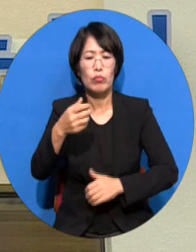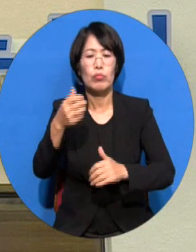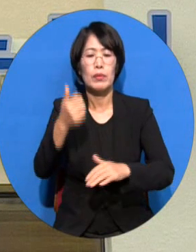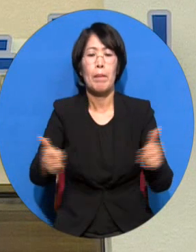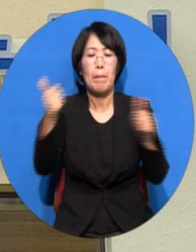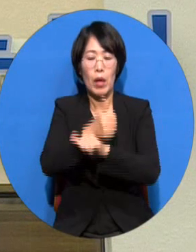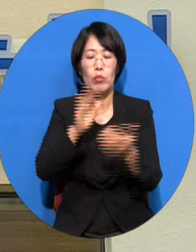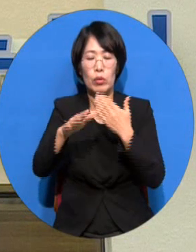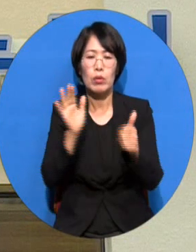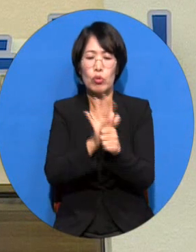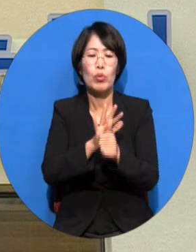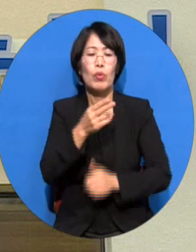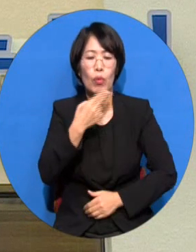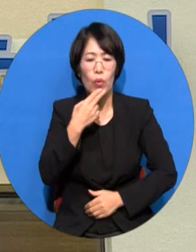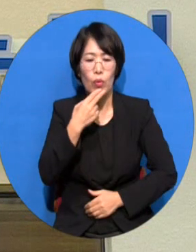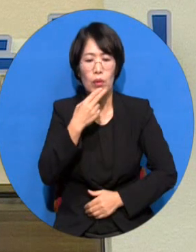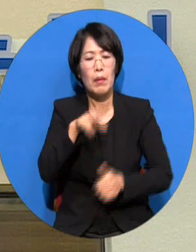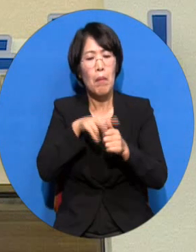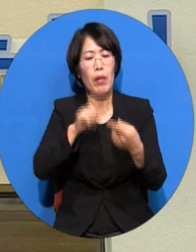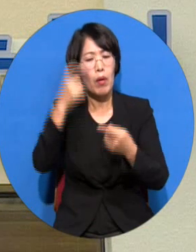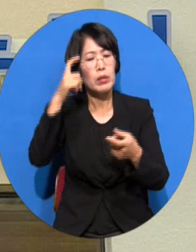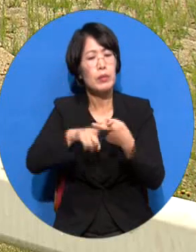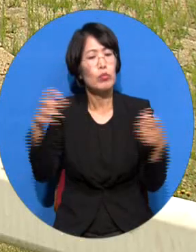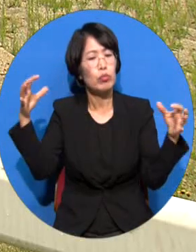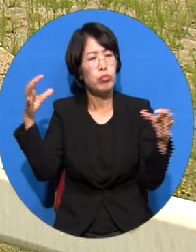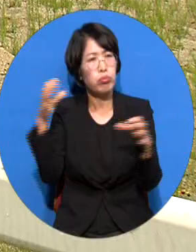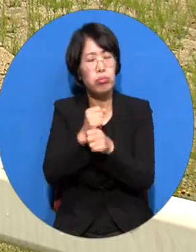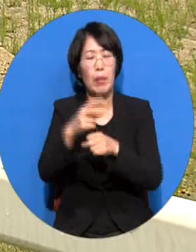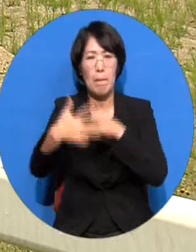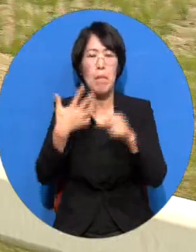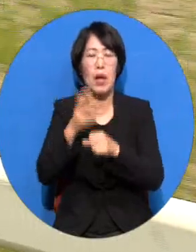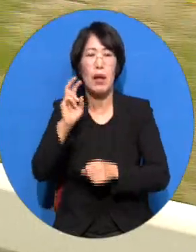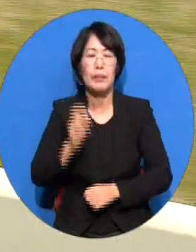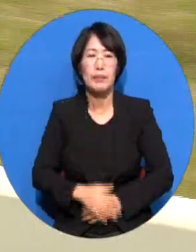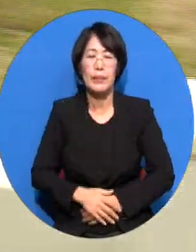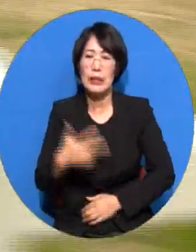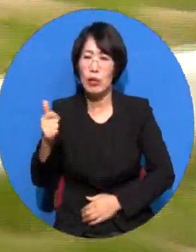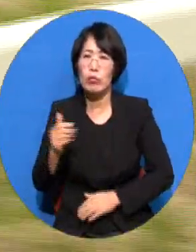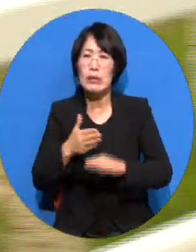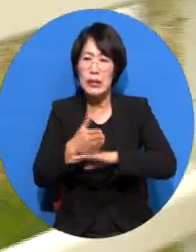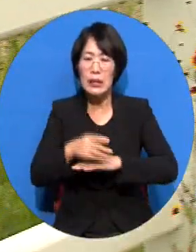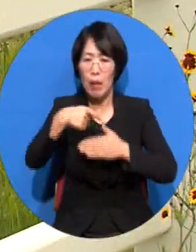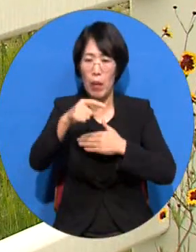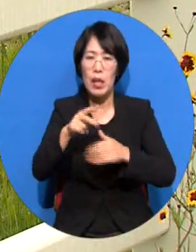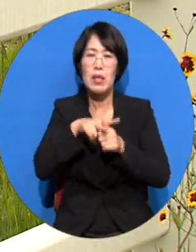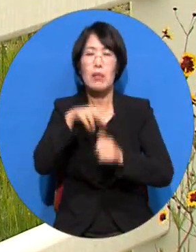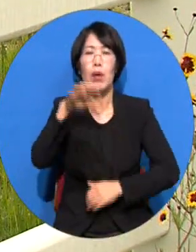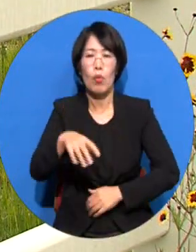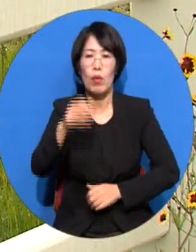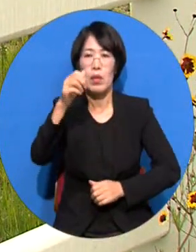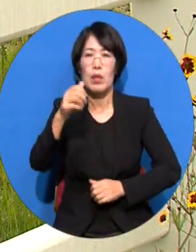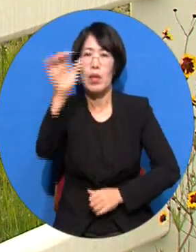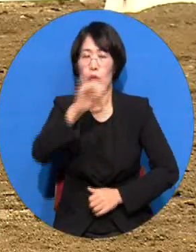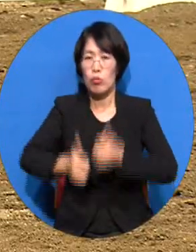대한 관심이 없다 보니 차츰차츰 이렇게 된 거죠. 한 8년 동안에. 장흥군은 뒤늦게 야외 승마장을 전국